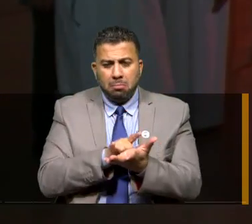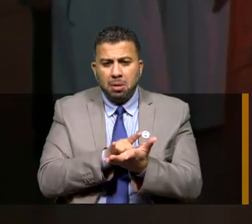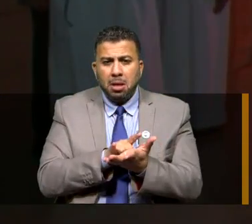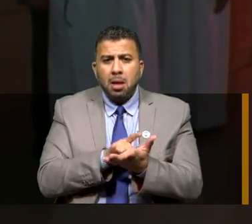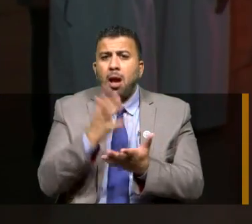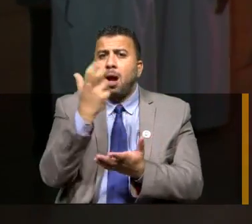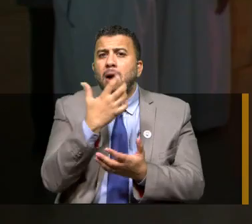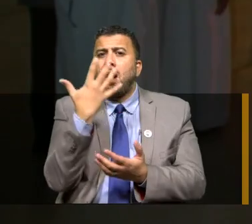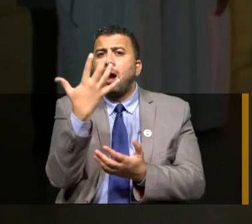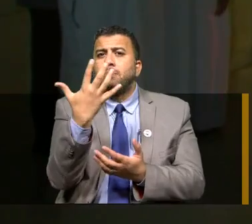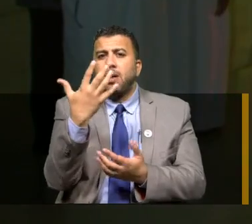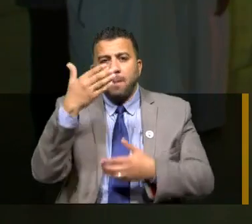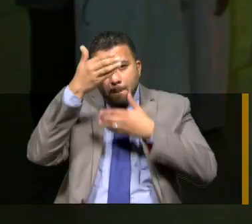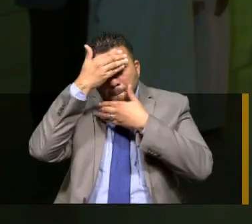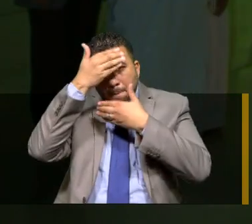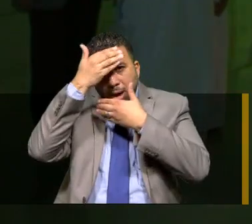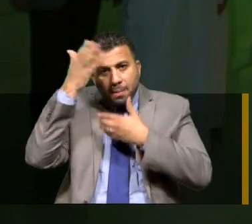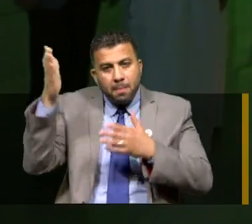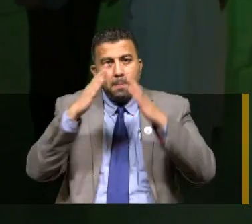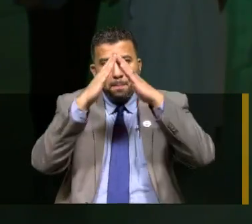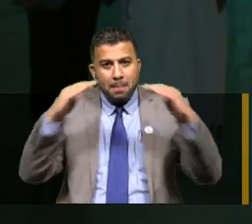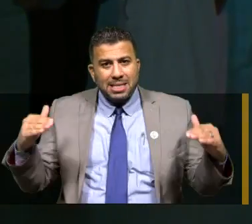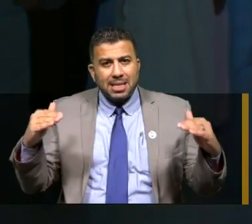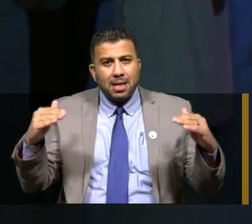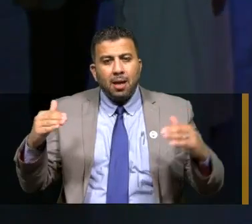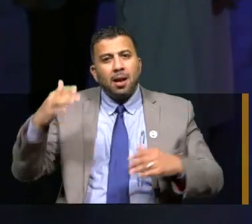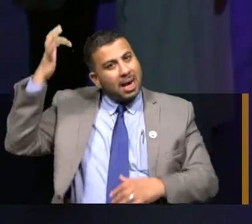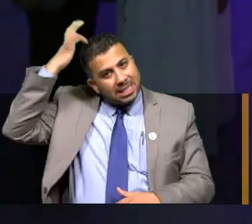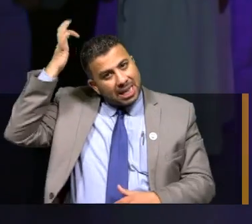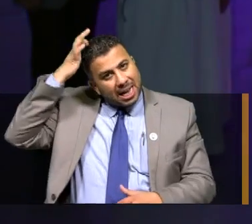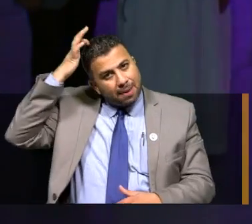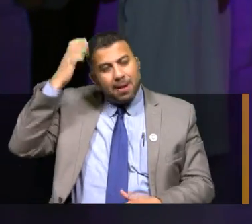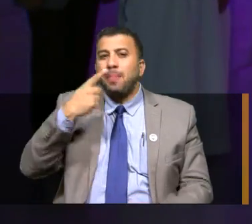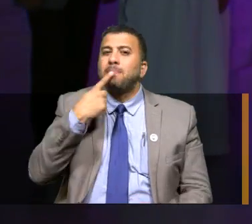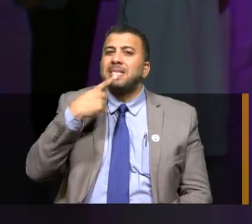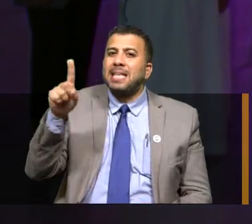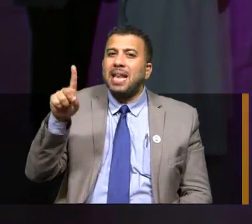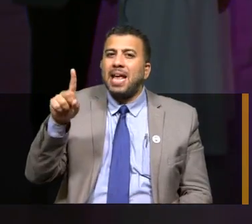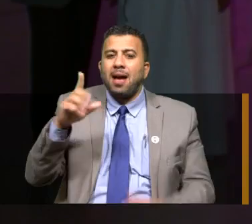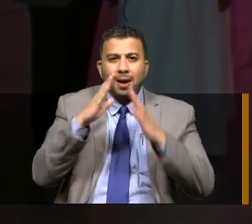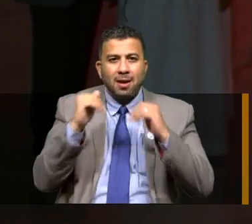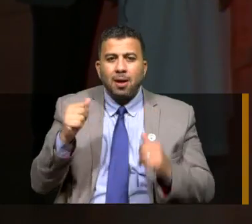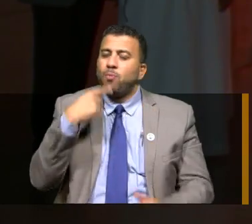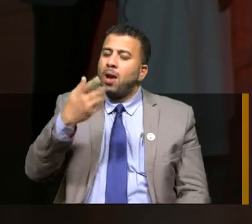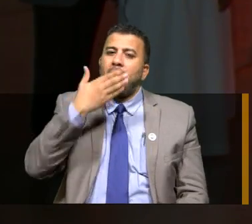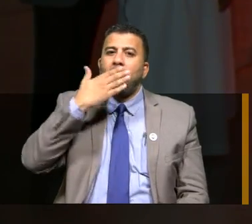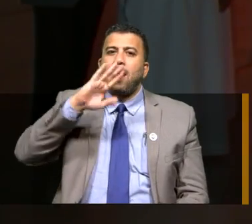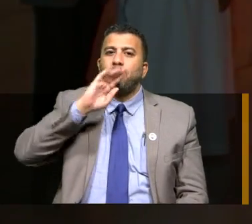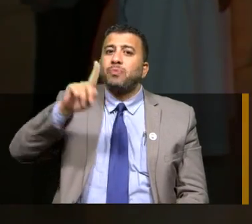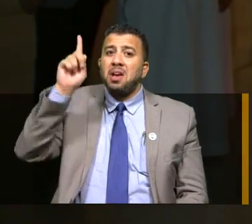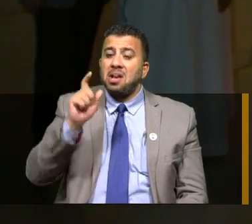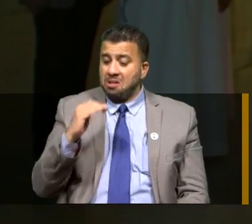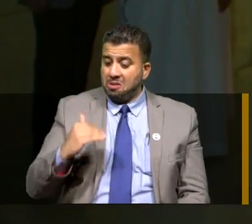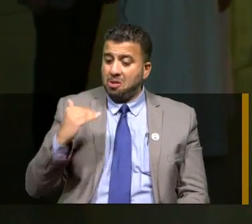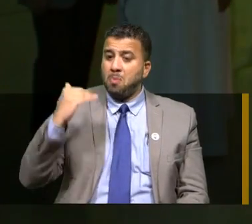5 وجهات في المغرب، تشغل من مصر، من رأس الخيمة، من الإسكندرية، فأصبحت الحمد لله نموها